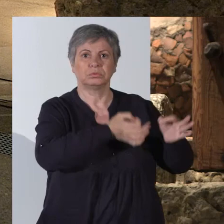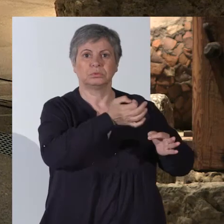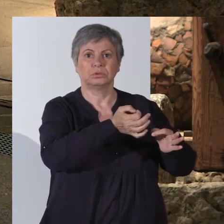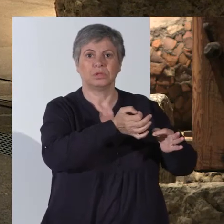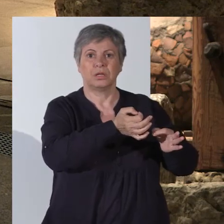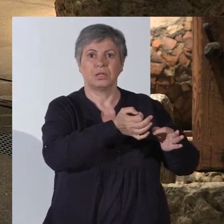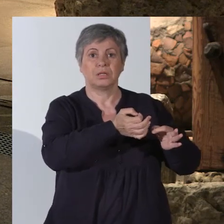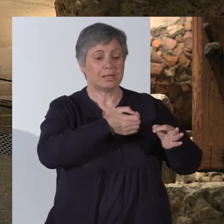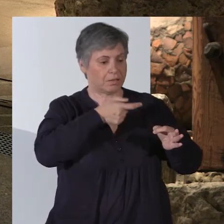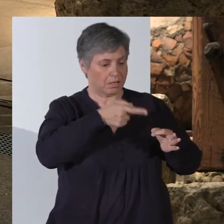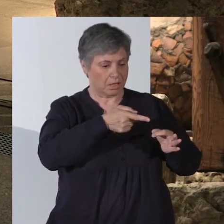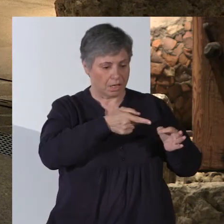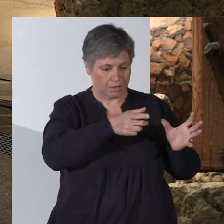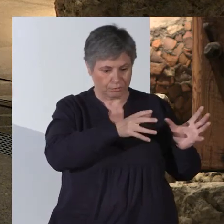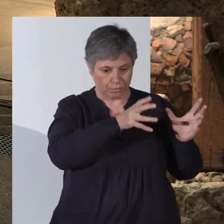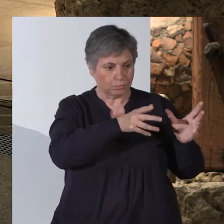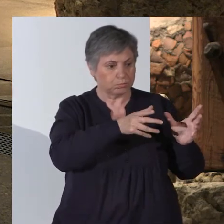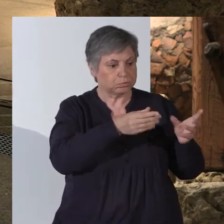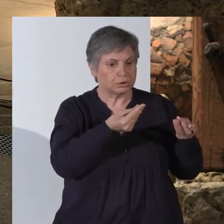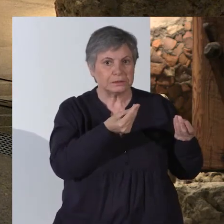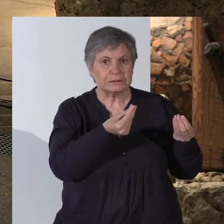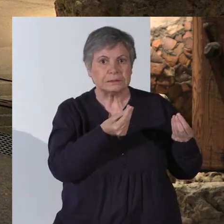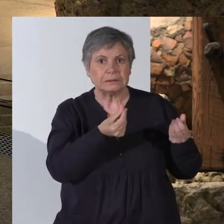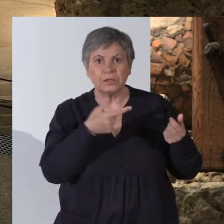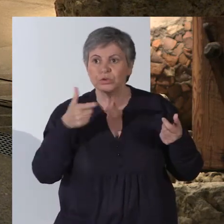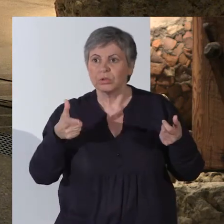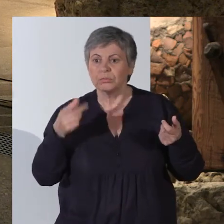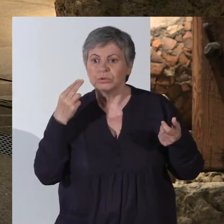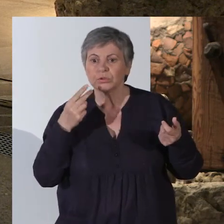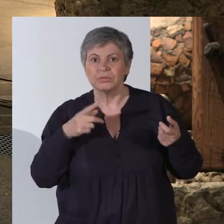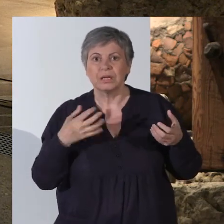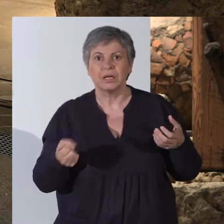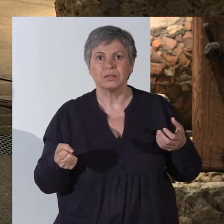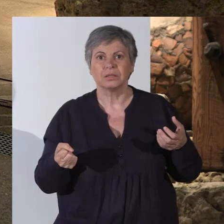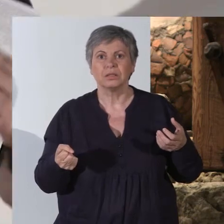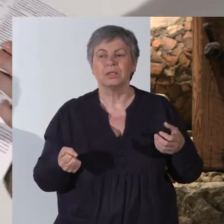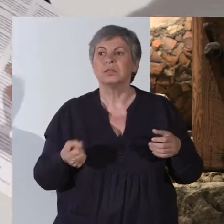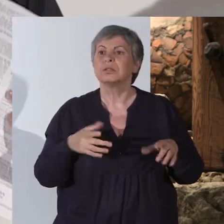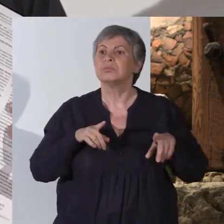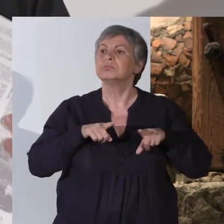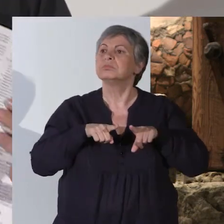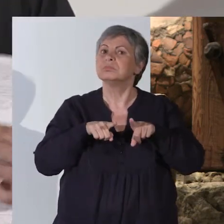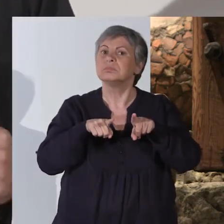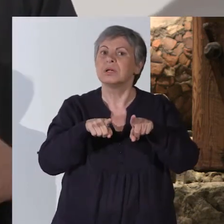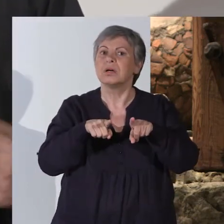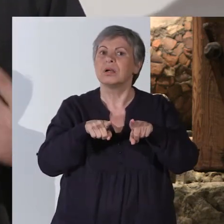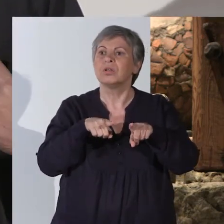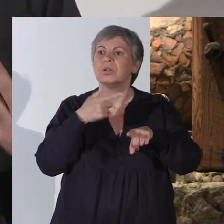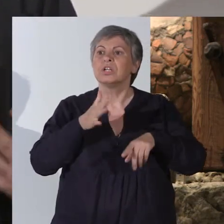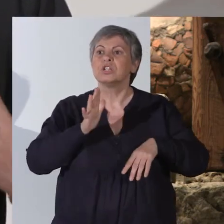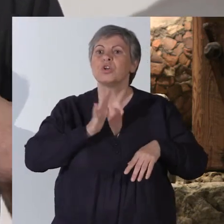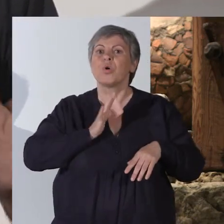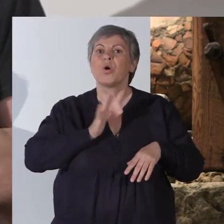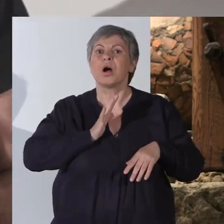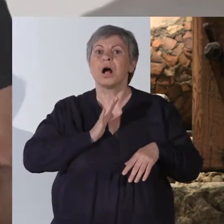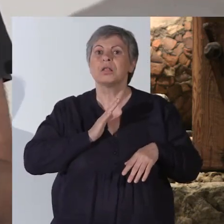το οποίο είναι πολύ διαφορετικό και ταυτόχρονα και είναι πολύ προσωπικό αυτό είναι ο άνθρωπος ο οποίος εμένα με έχει